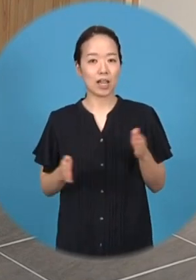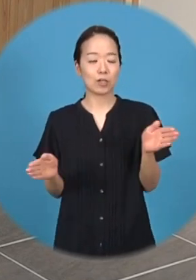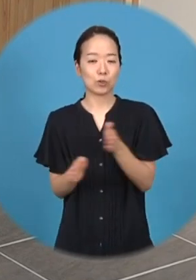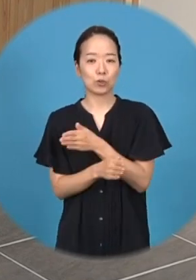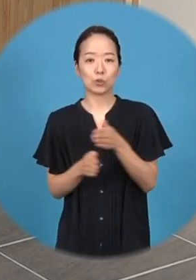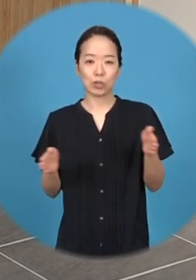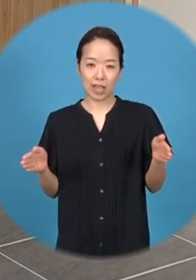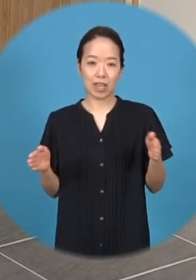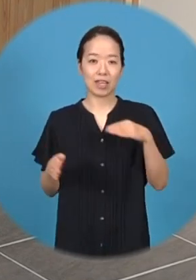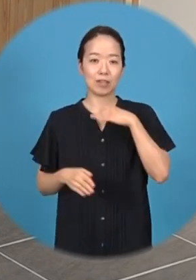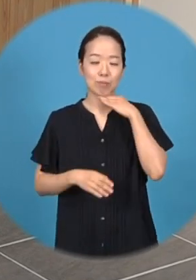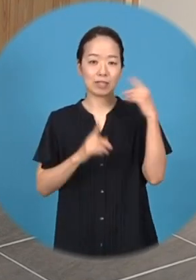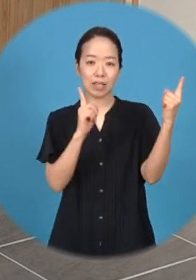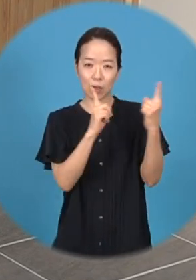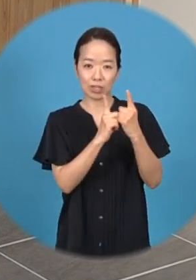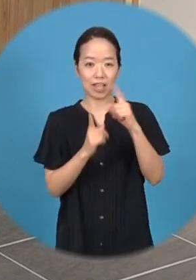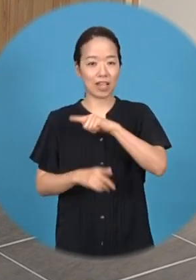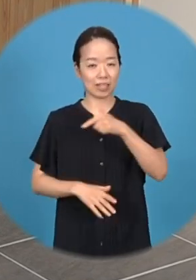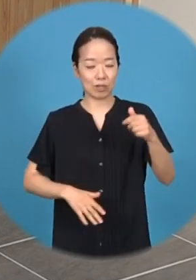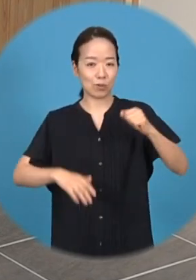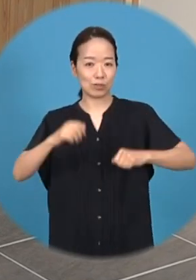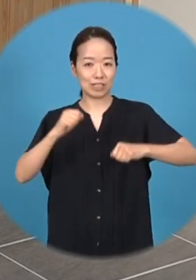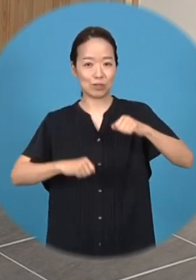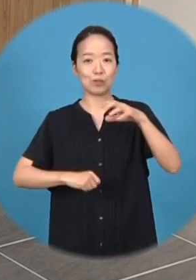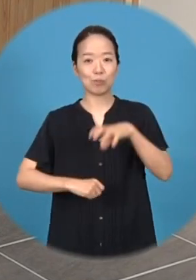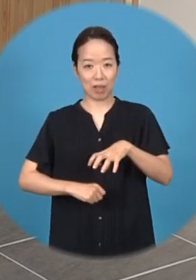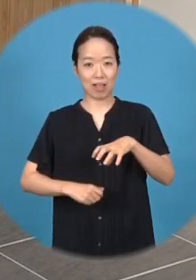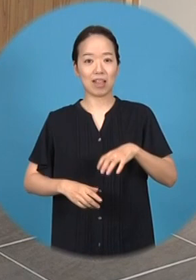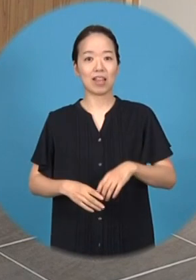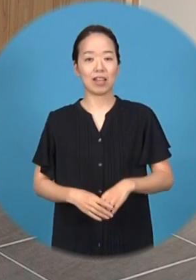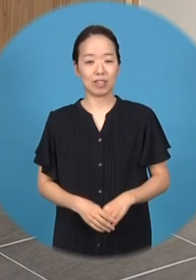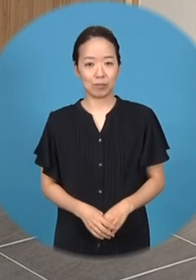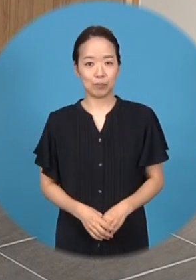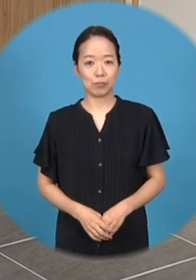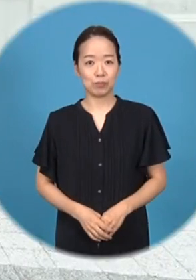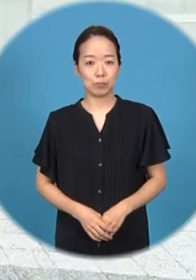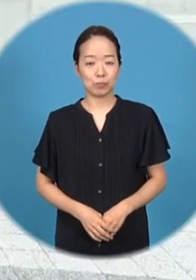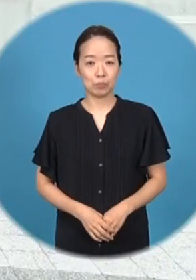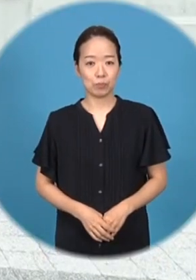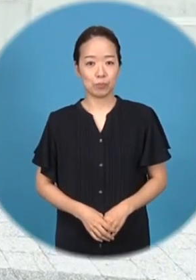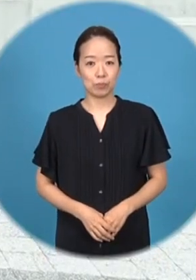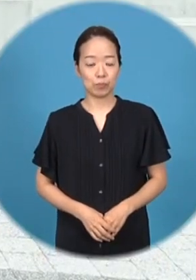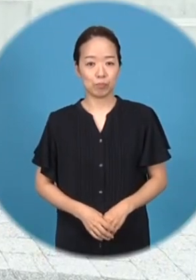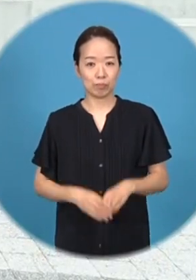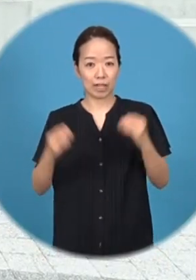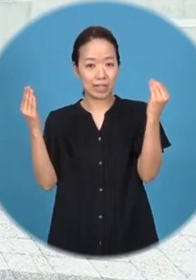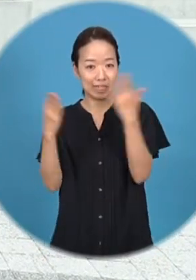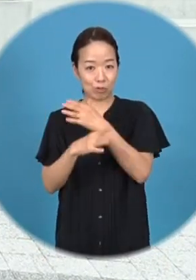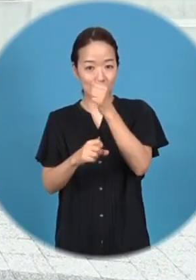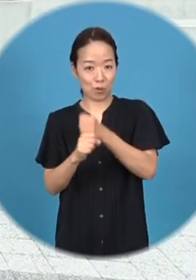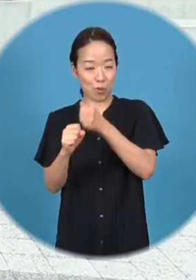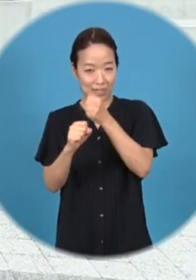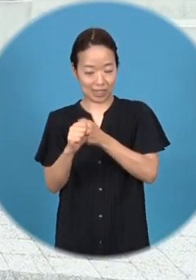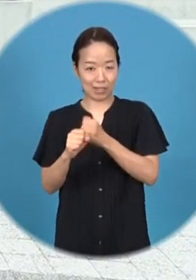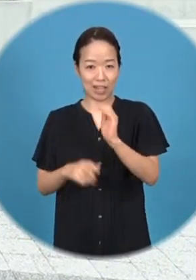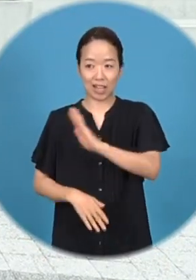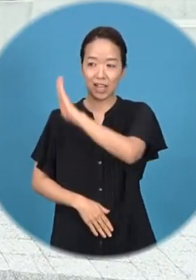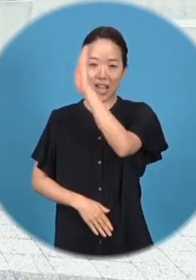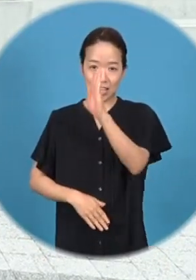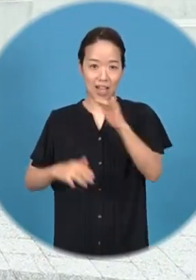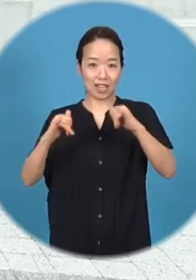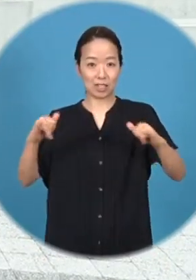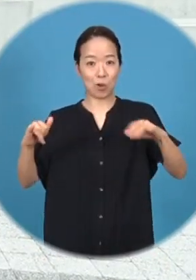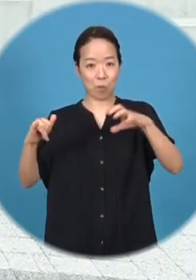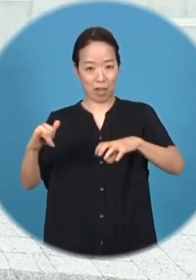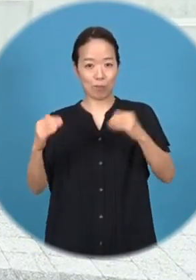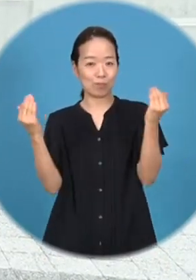憩、待ち合わせなどに自由に使うことができます。リニューアル工事によって外観や広